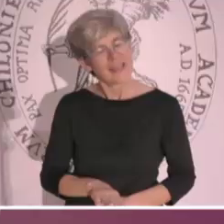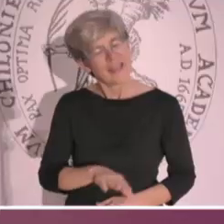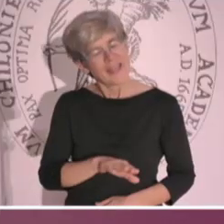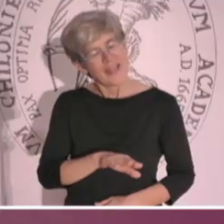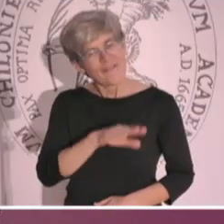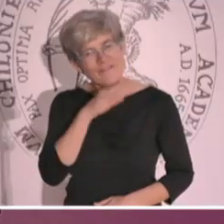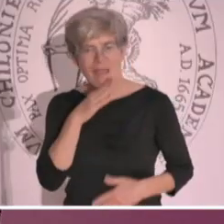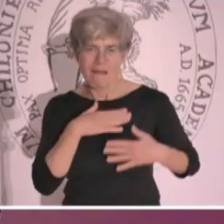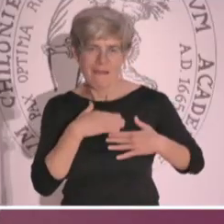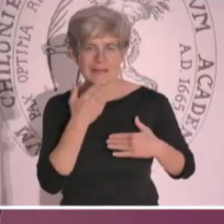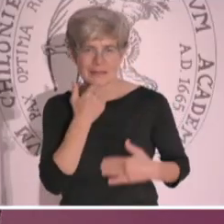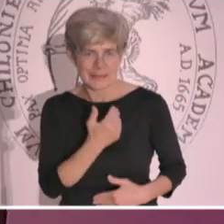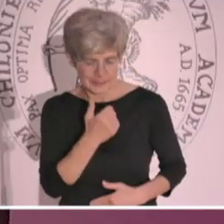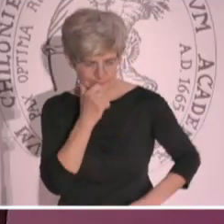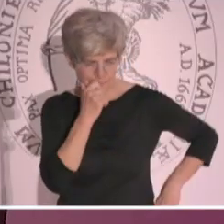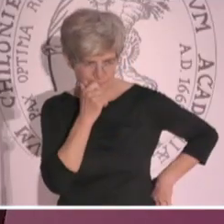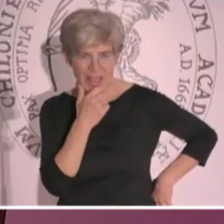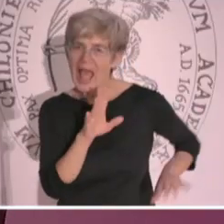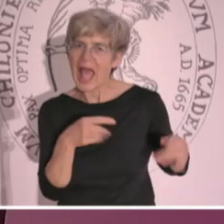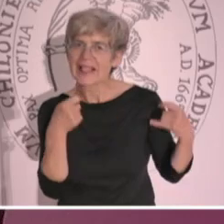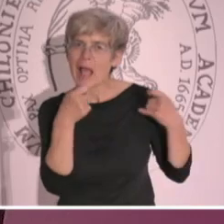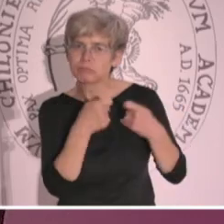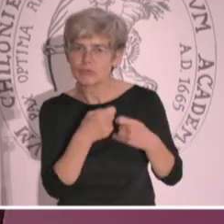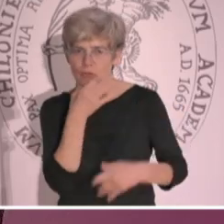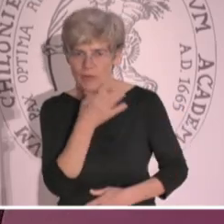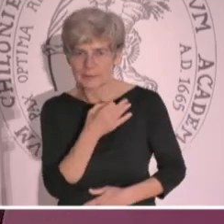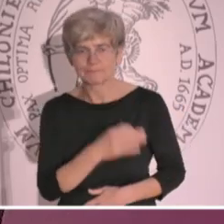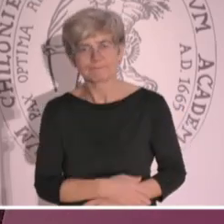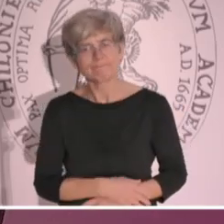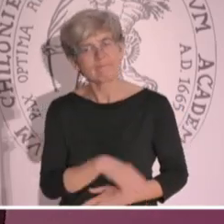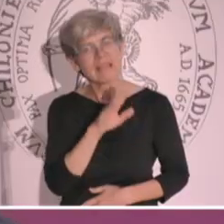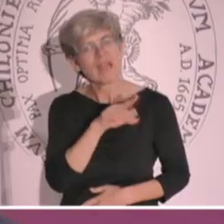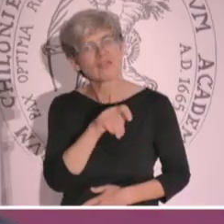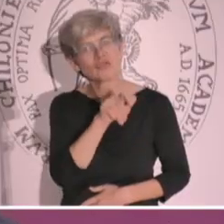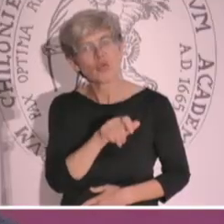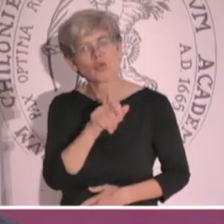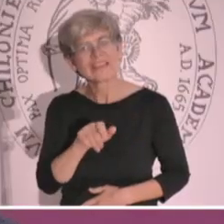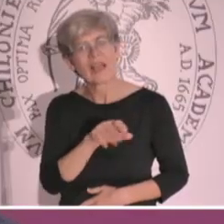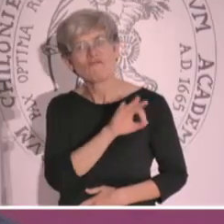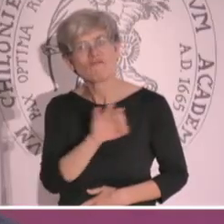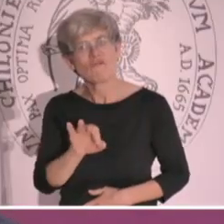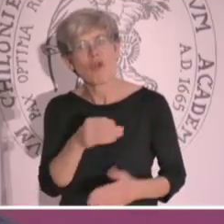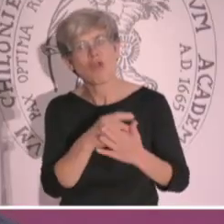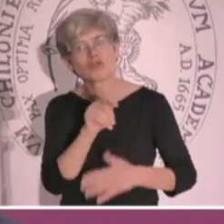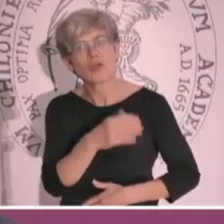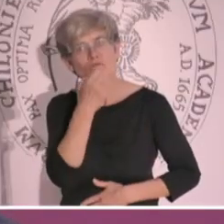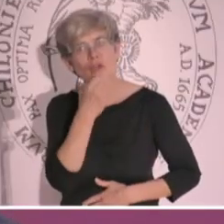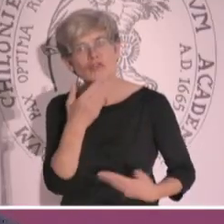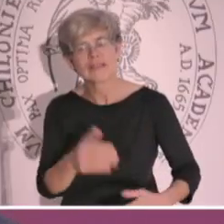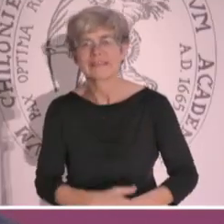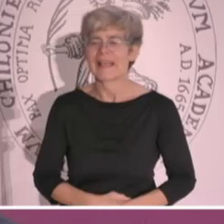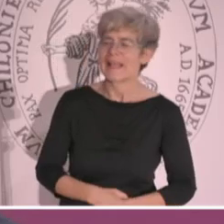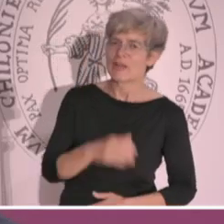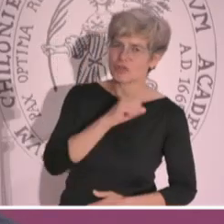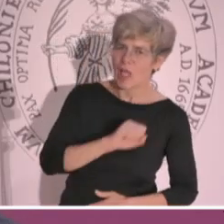Abschluss auch hier die Frage, was wünschen Sie Ihren Studierenden für das Studium an der CAU? Schnelles, bequemes,